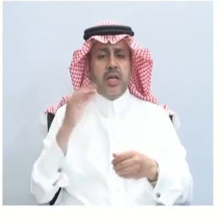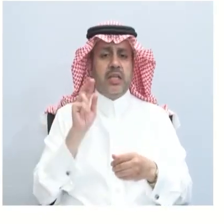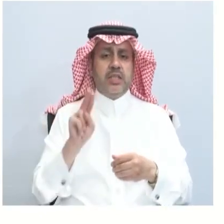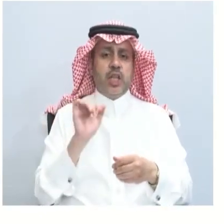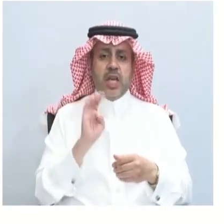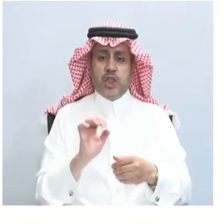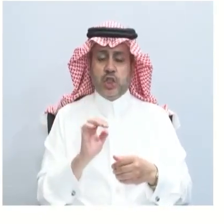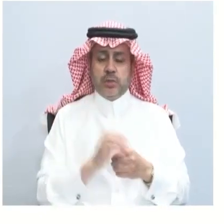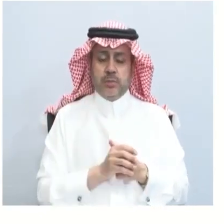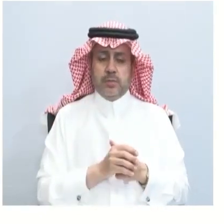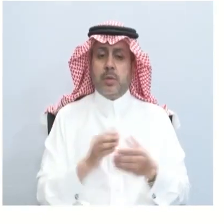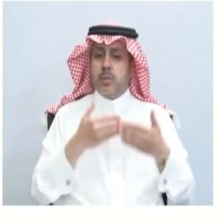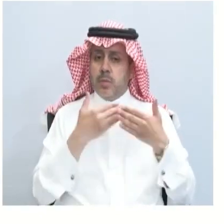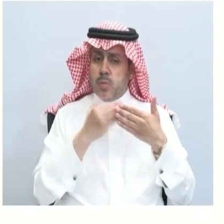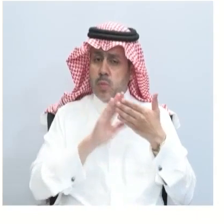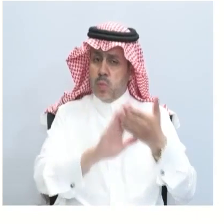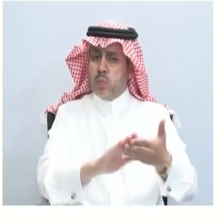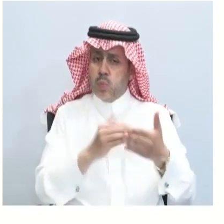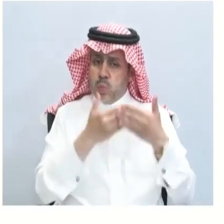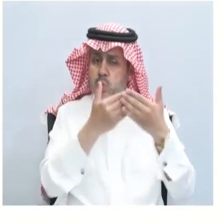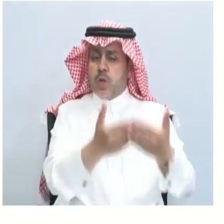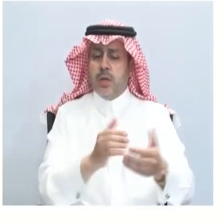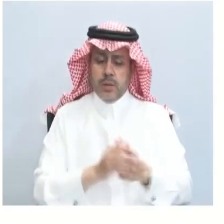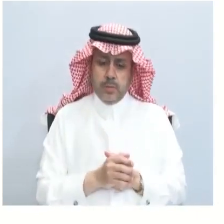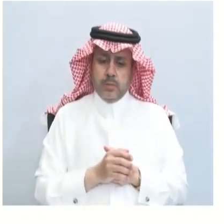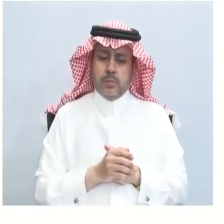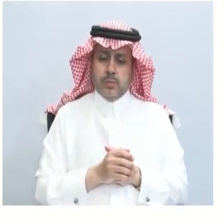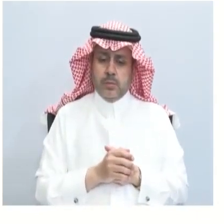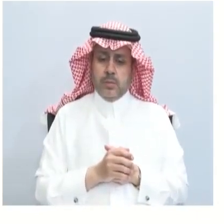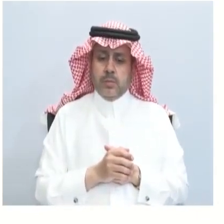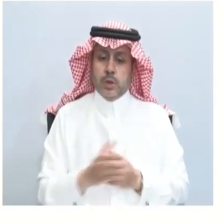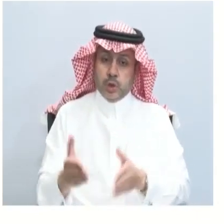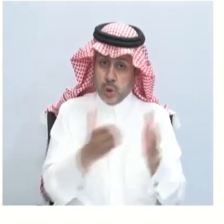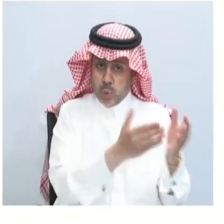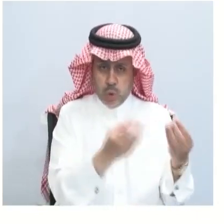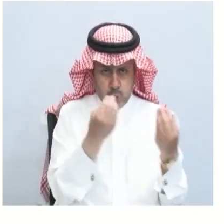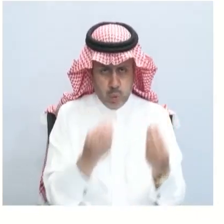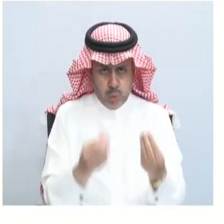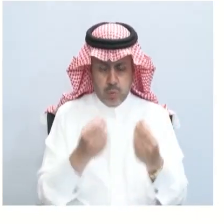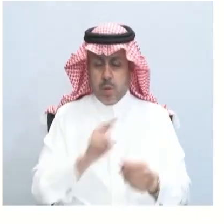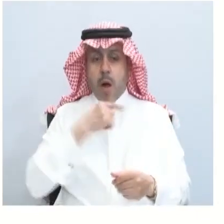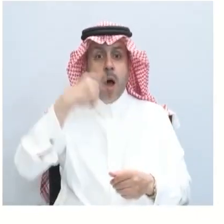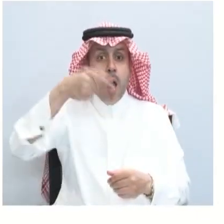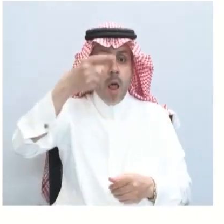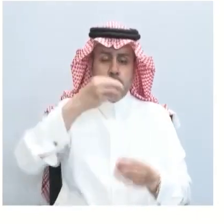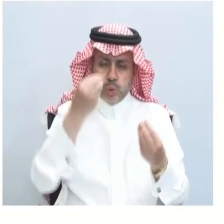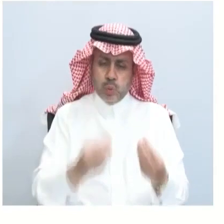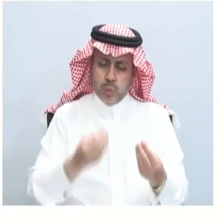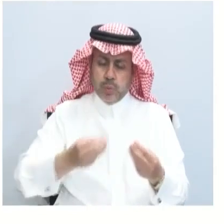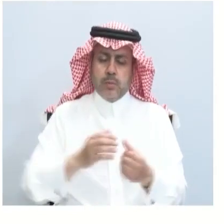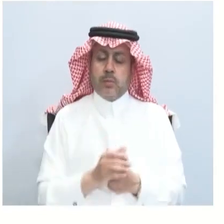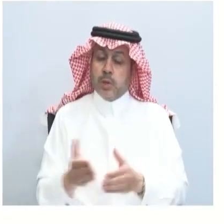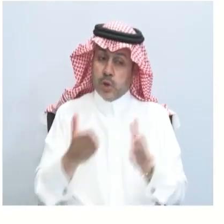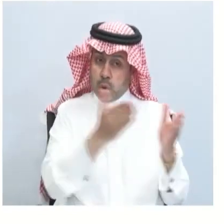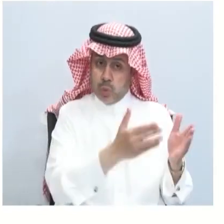اليه وعلى اكمل وجه الرابع توجيه برفق وعدم رفع الصوت عليه لو